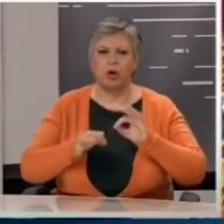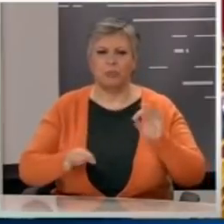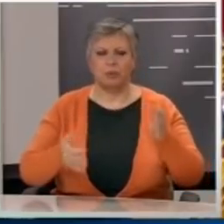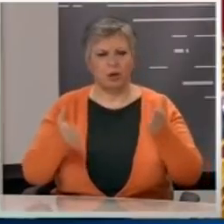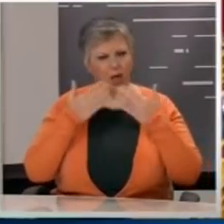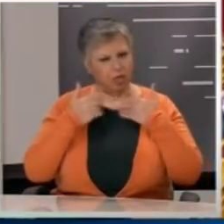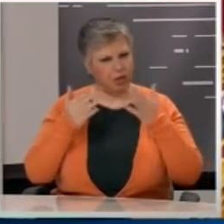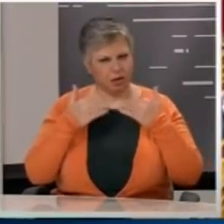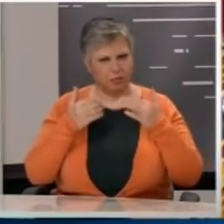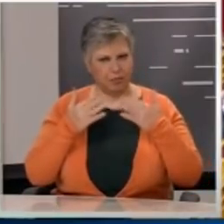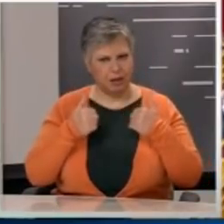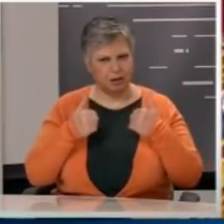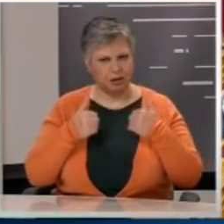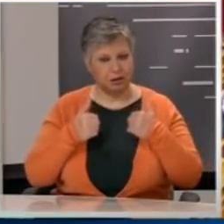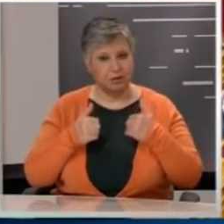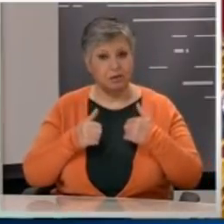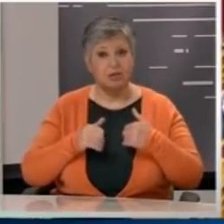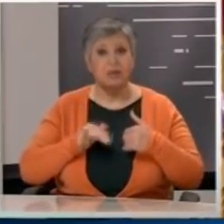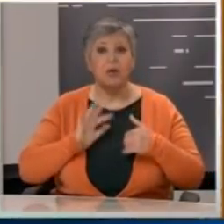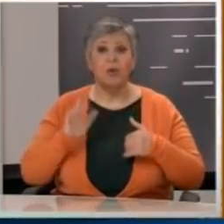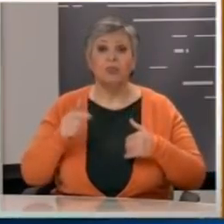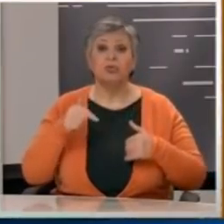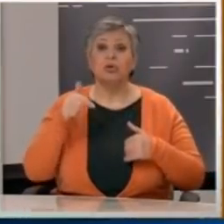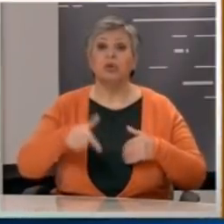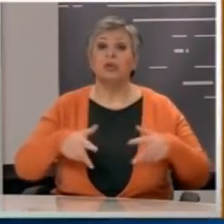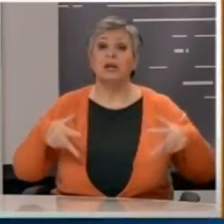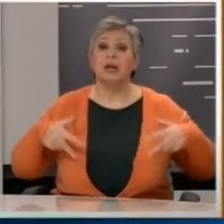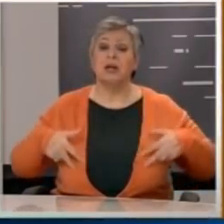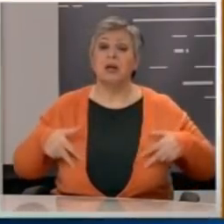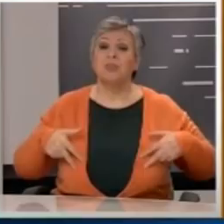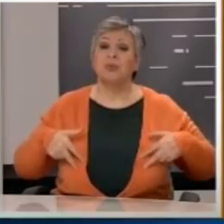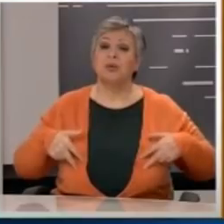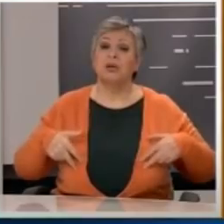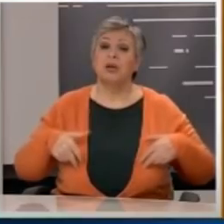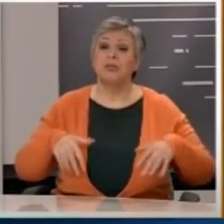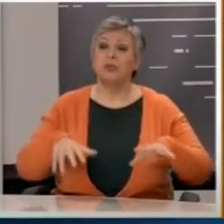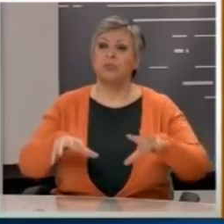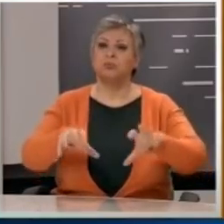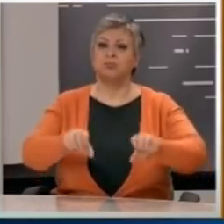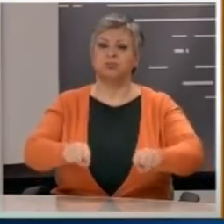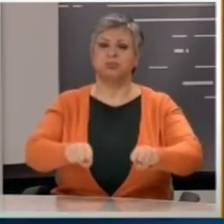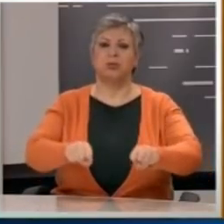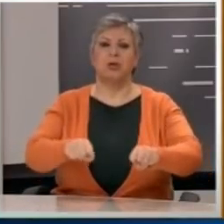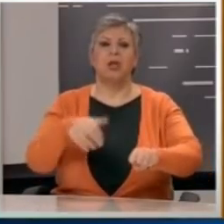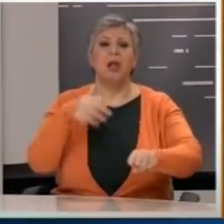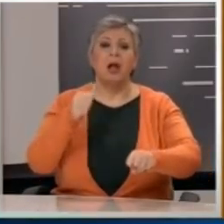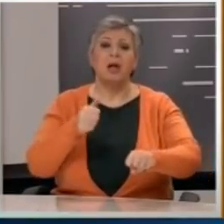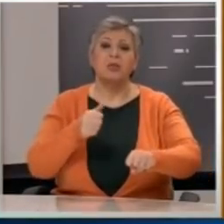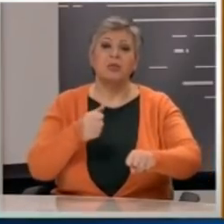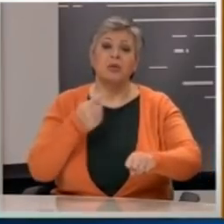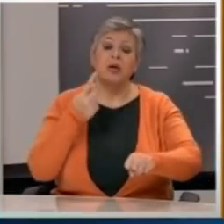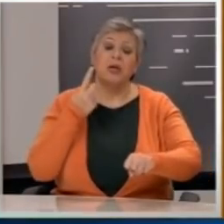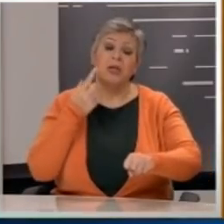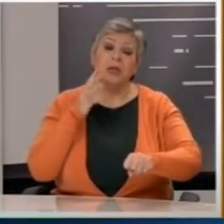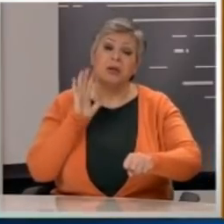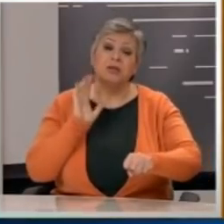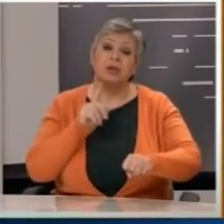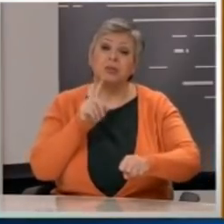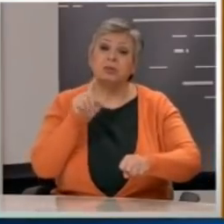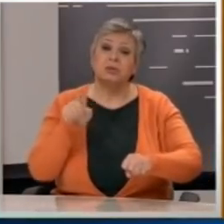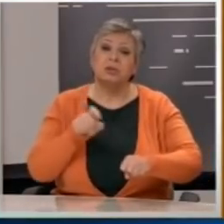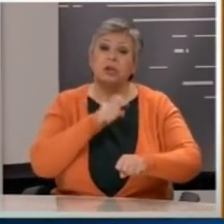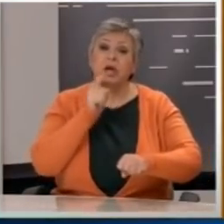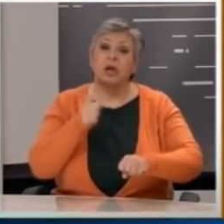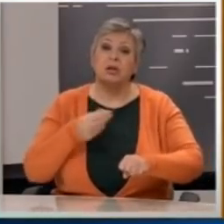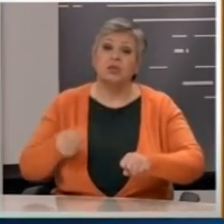Και στα υπουργοκεντρικά συστήματα είναι πολύ πιθανόν να ελαδόθησαν κάποιοι. Δεν λέω για τους προκείμενους, έτσι μην νομίζει